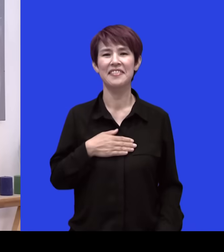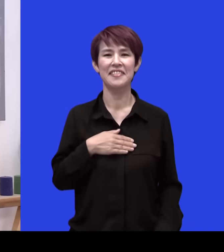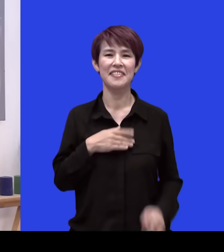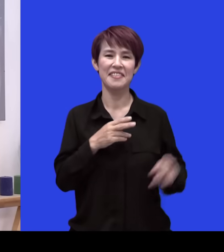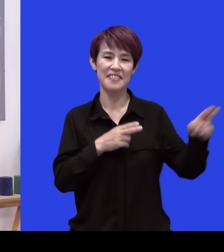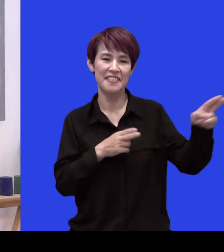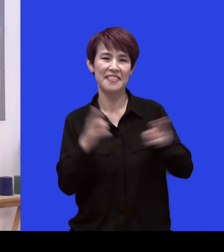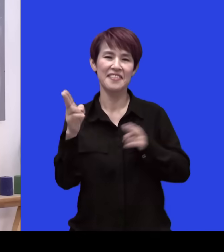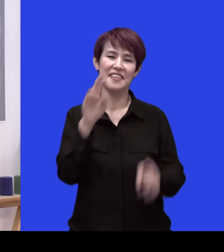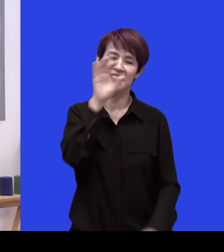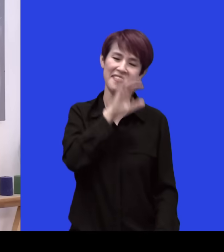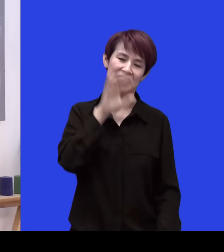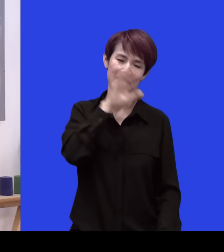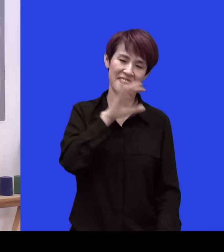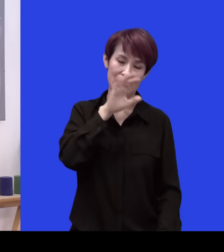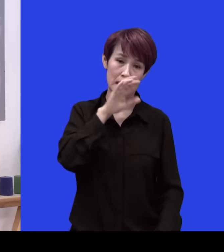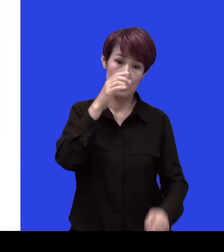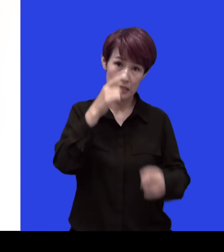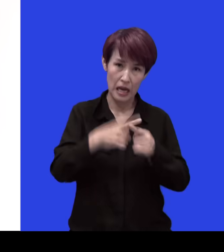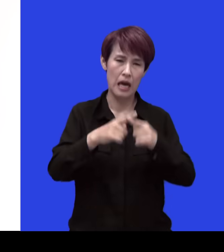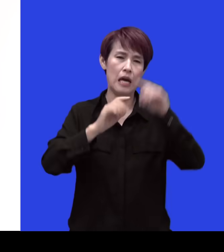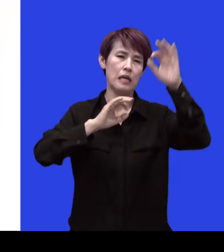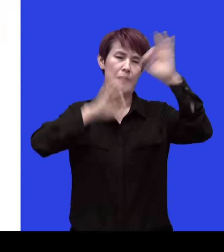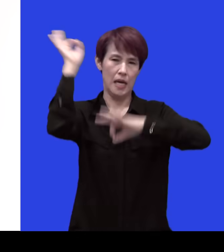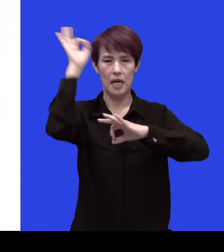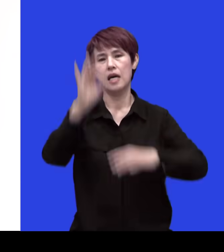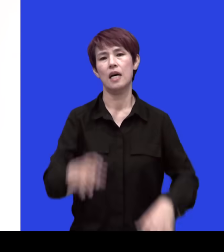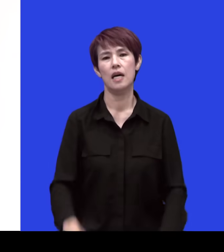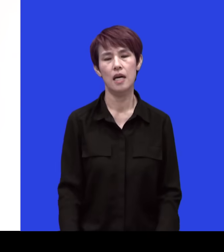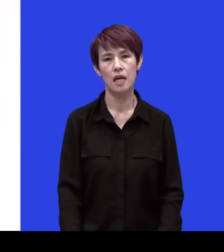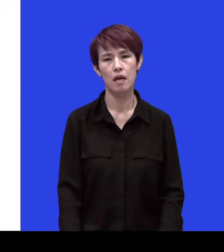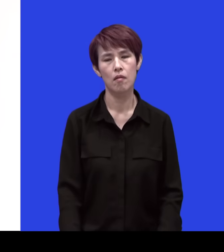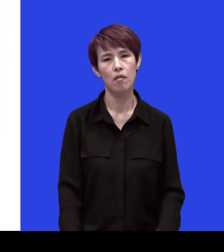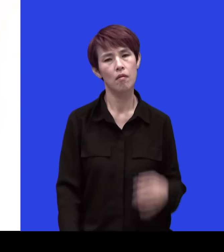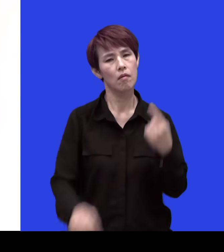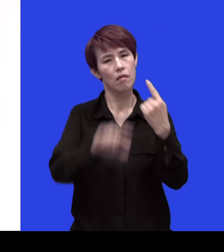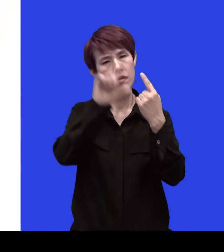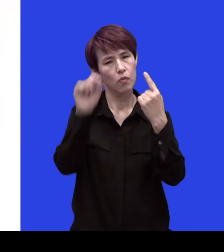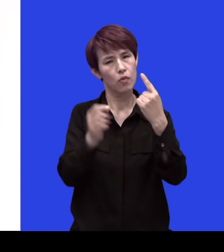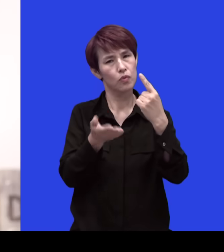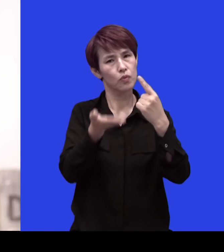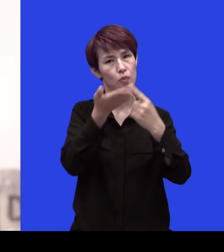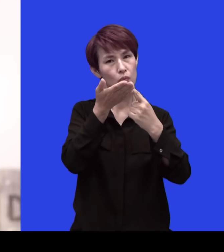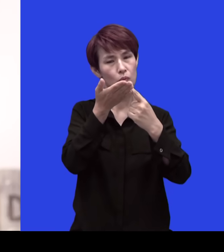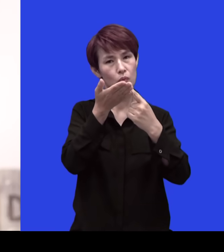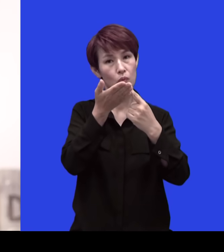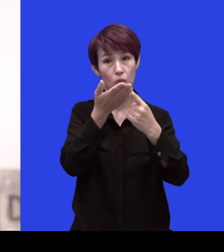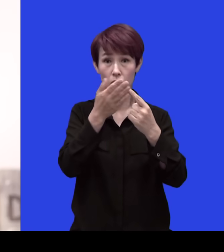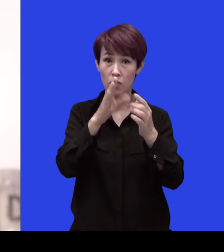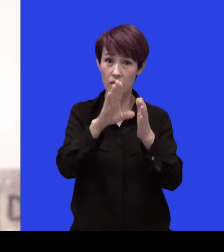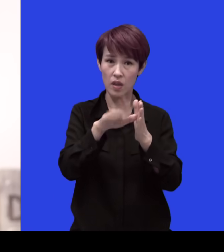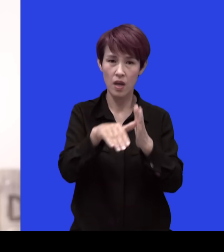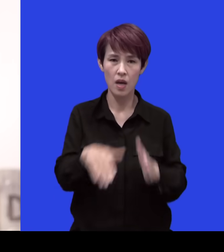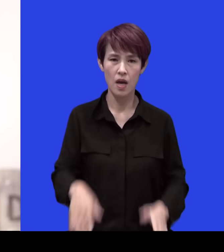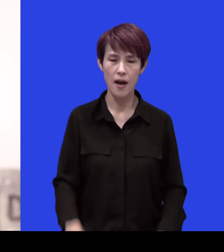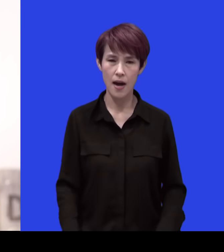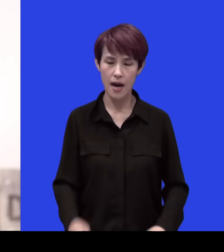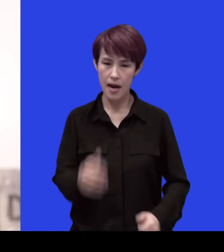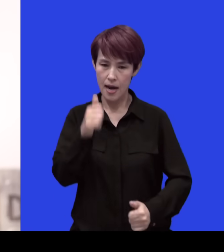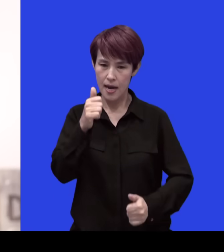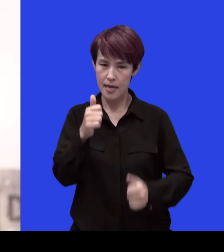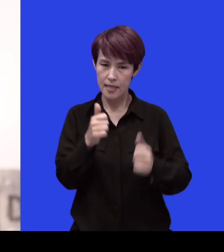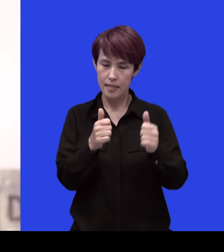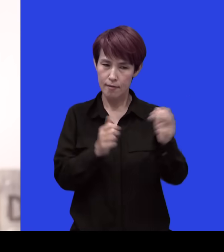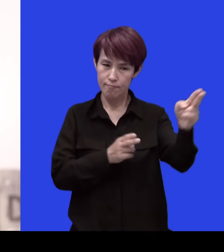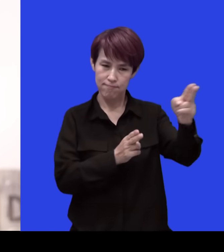하다가 예. 사고가 났어요. 어떻게? 근데 1월 초였는데 예. 야, 이거 시합 나가면 코너웍을